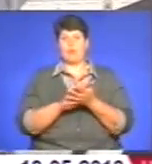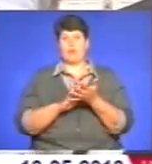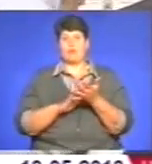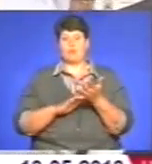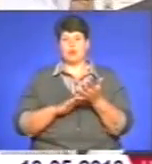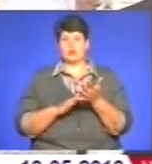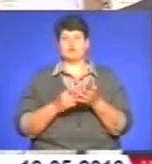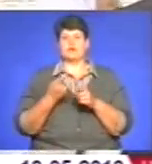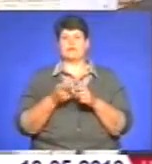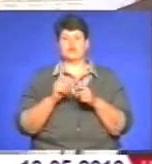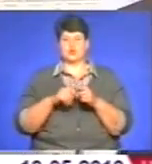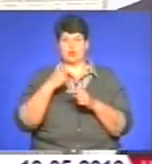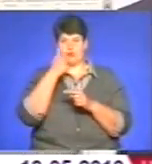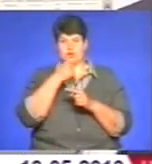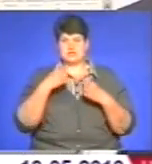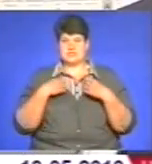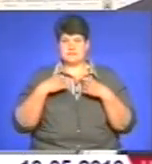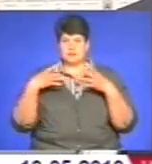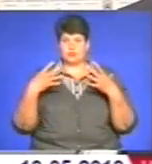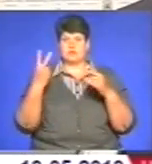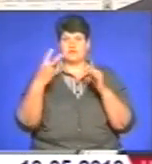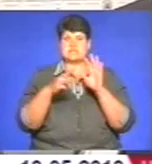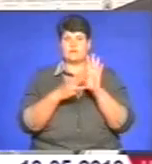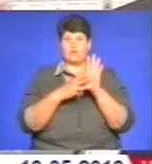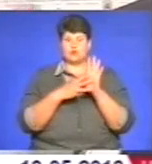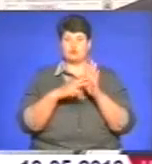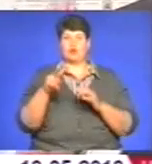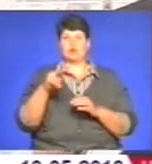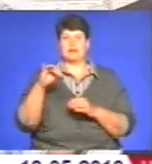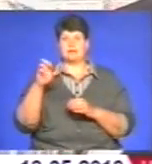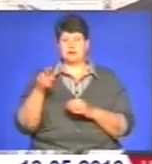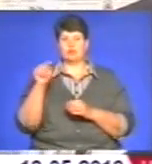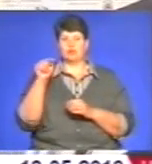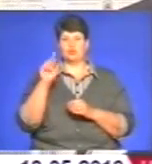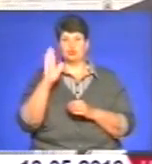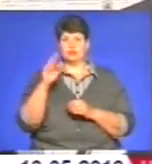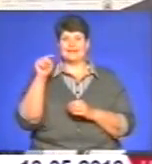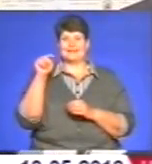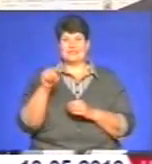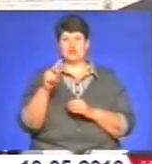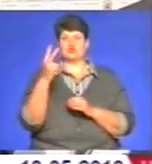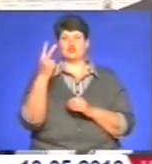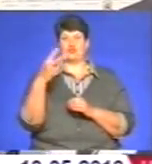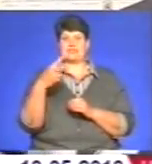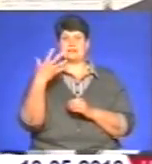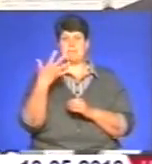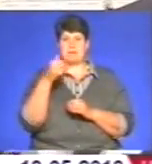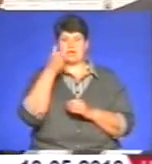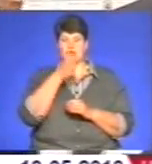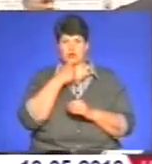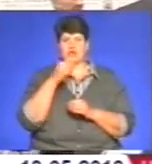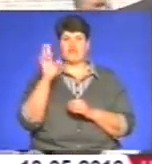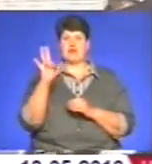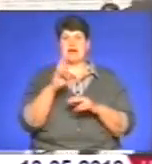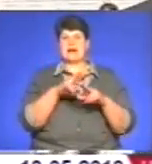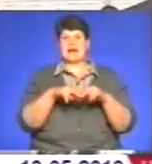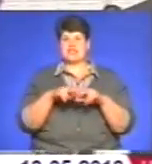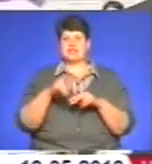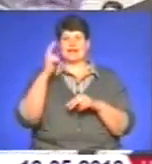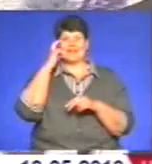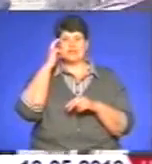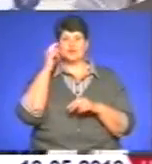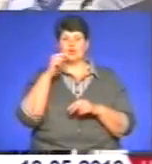в цьому році, ви знаєте, святкуємо 28 липня, буде 1025 років хрещення Київської Росії. І в рамках